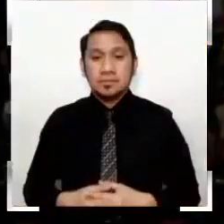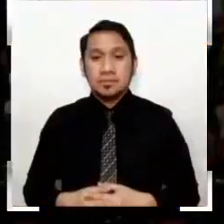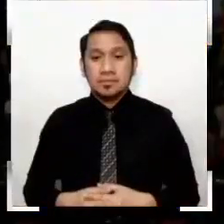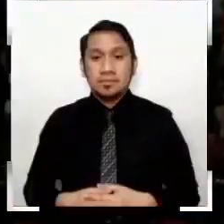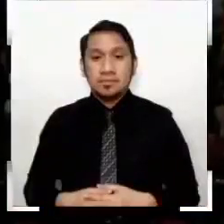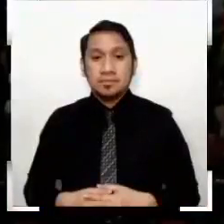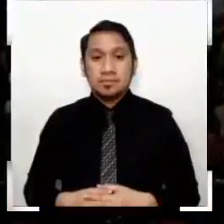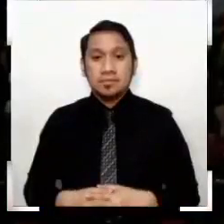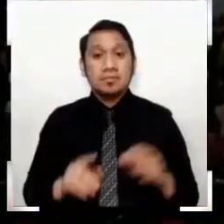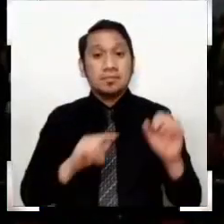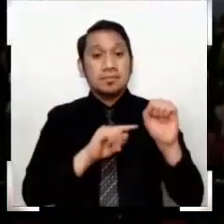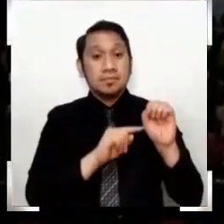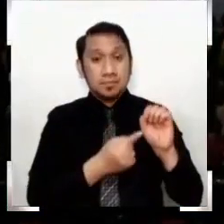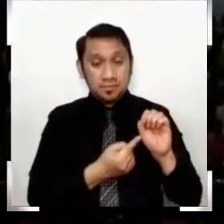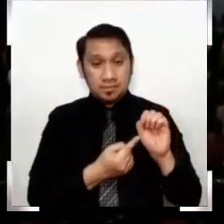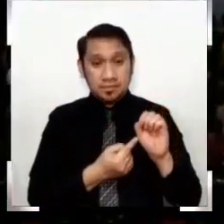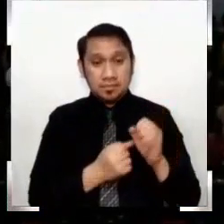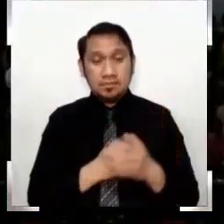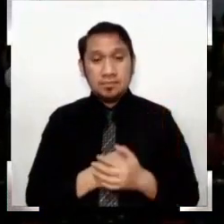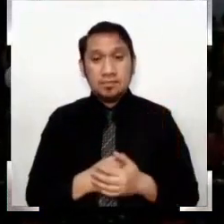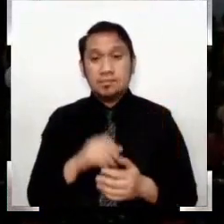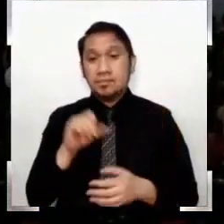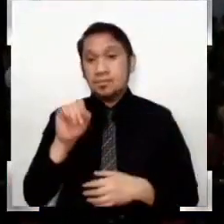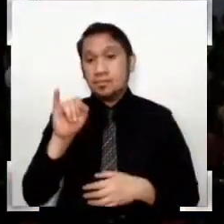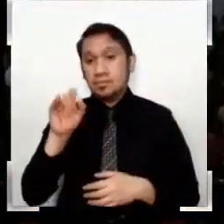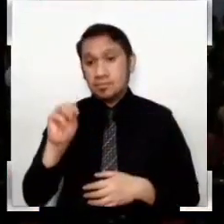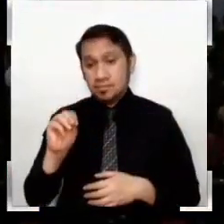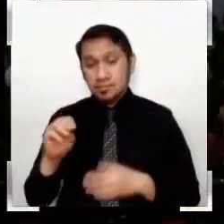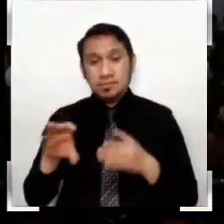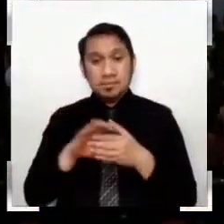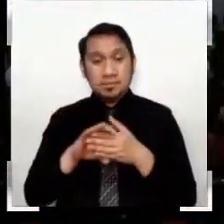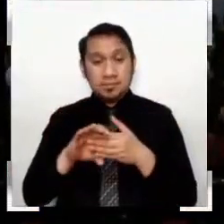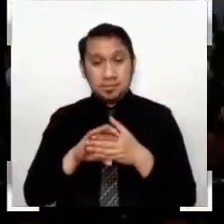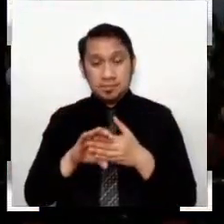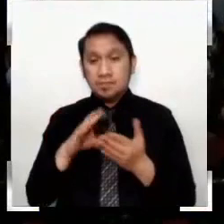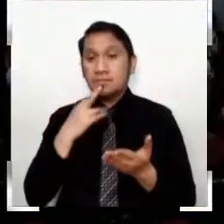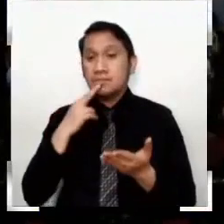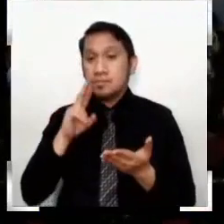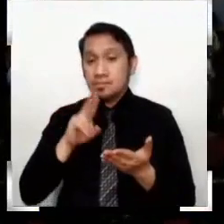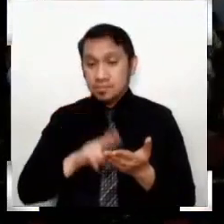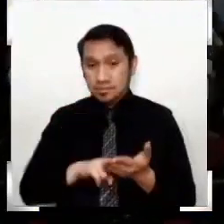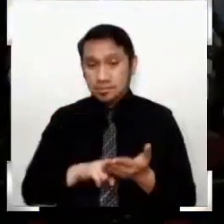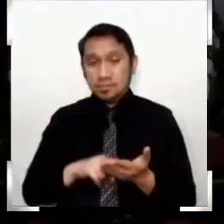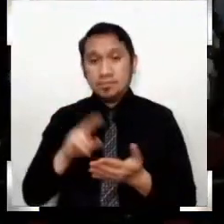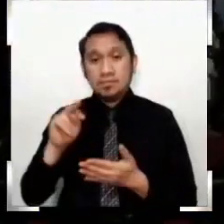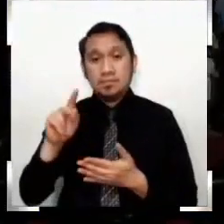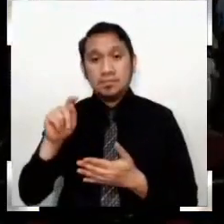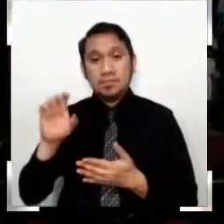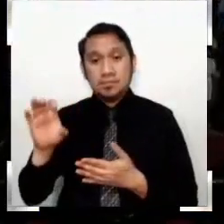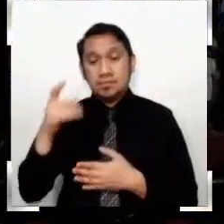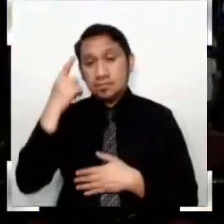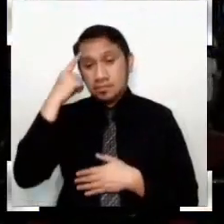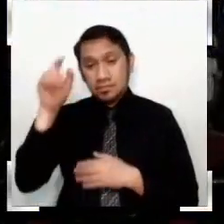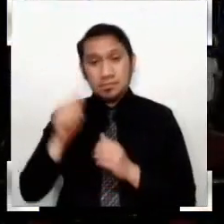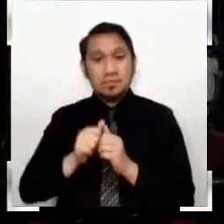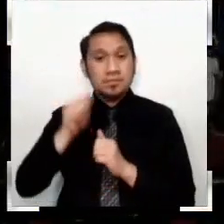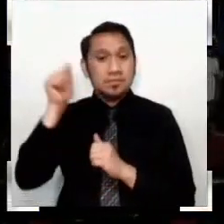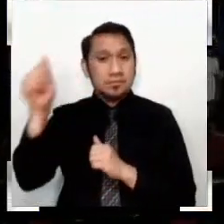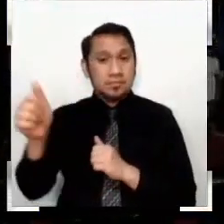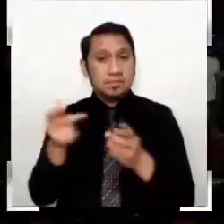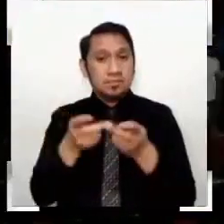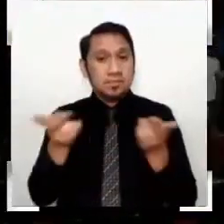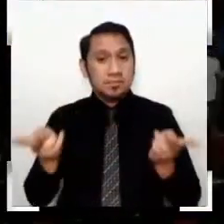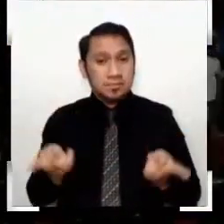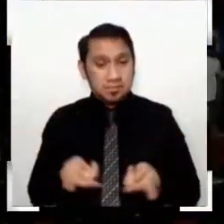Nagsimula na po ang SIM card registration ng National Telecommunications Commission sa mga remote areas sa bansa. At isinagawa po ang